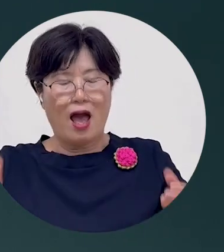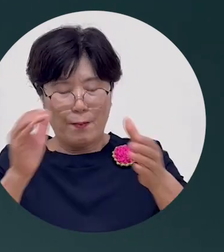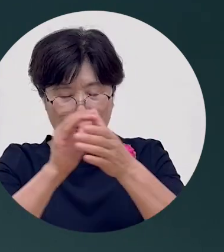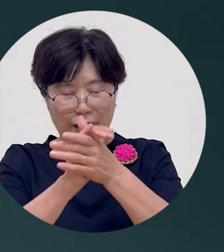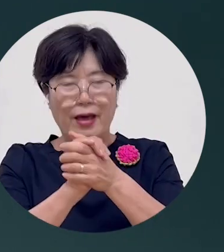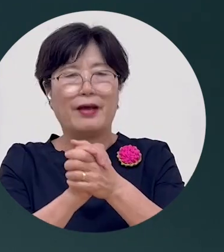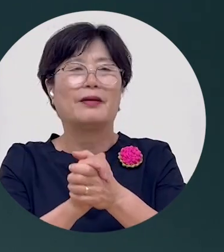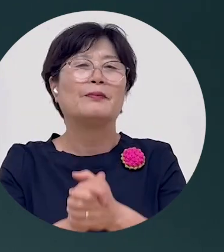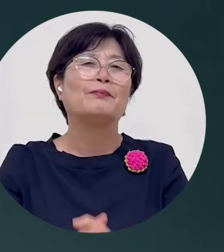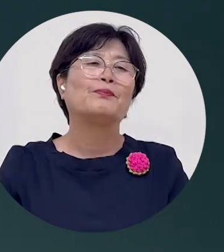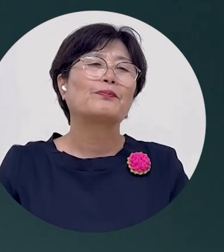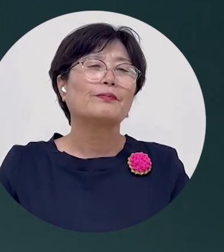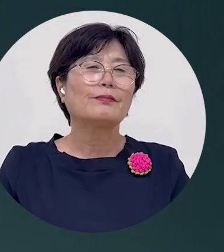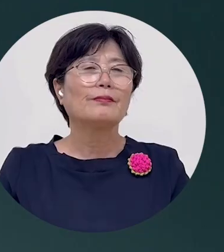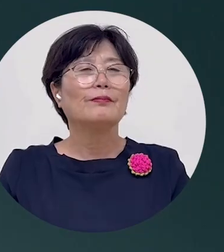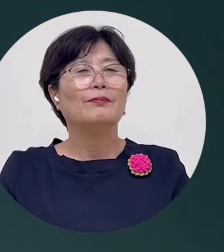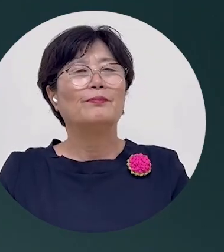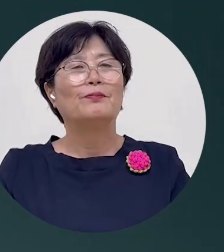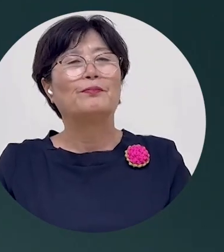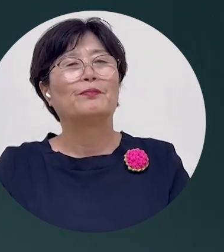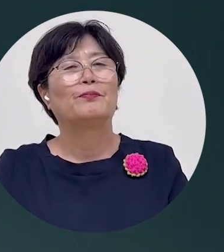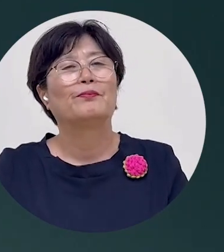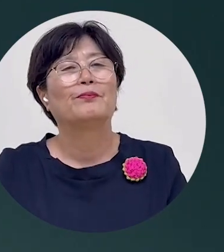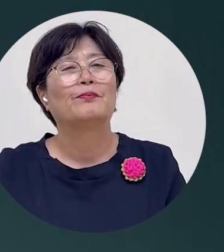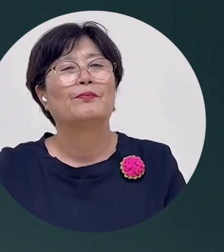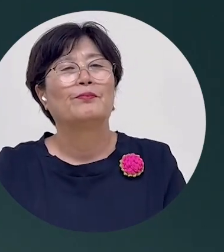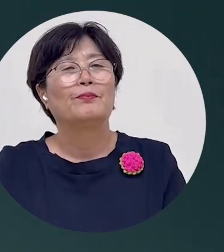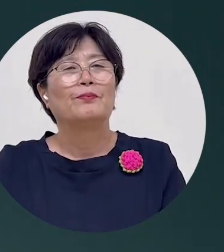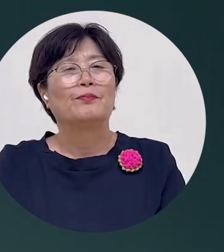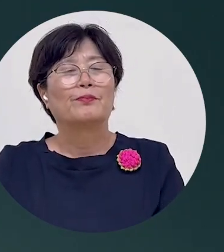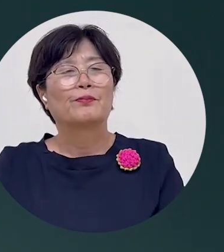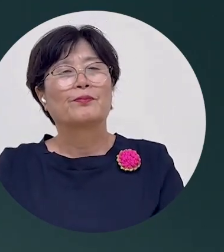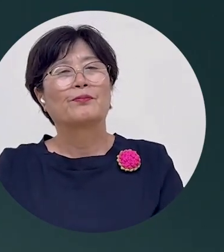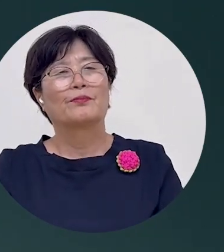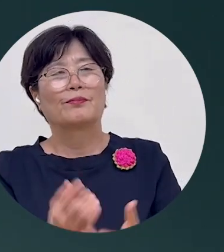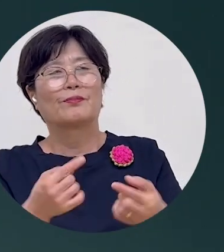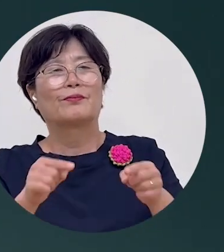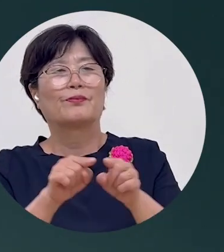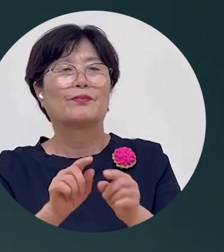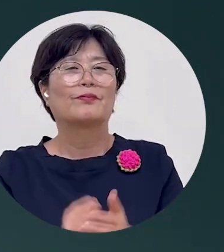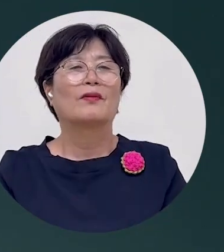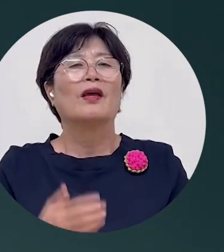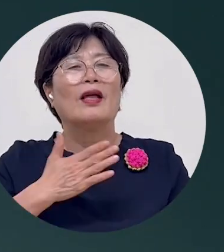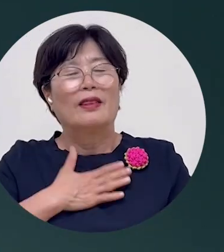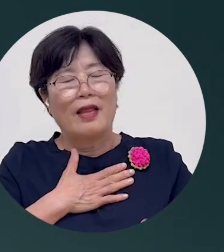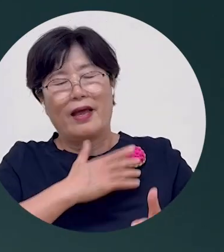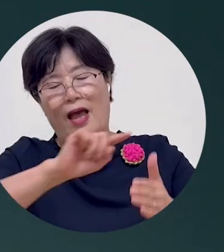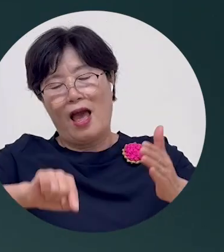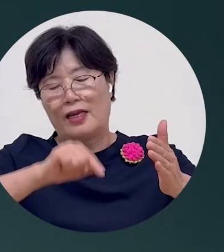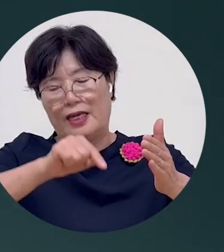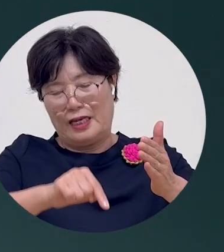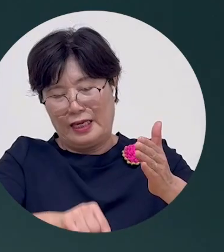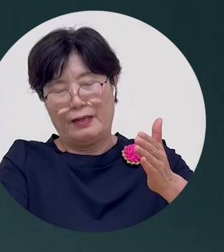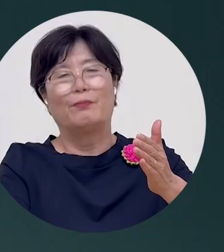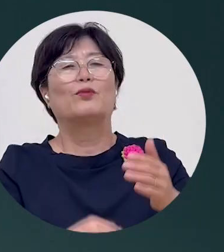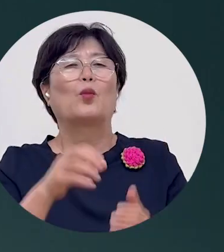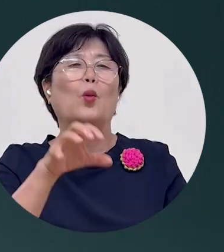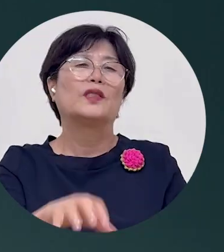속량하시리로다. 아멘. 아멘. 한번 따라서 합시다. 내가 깊은 곳에서